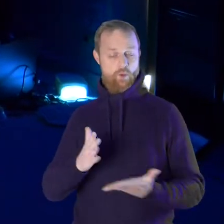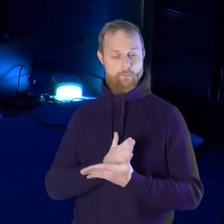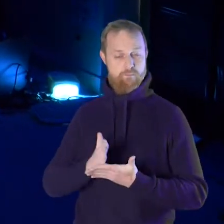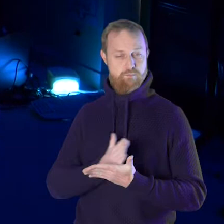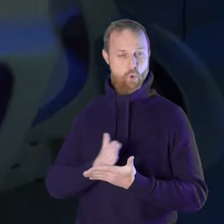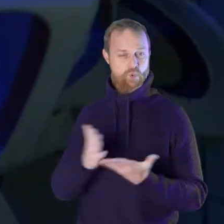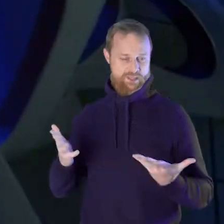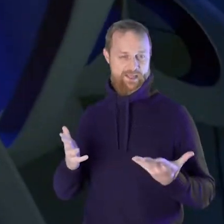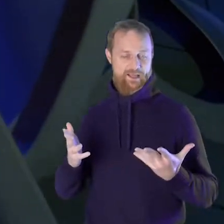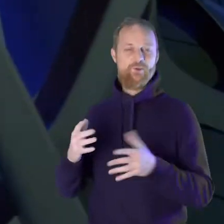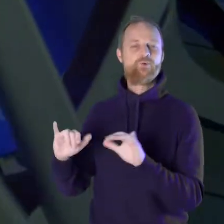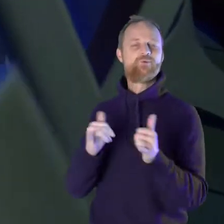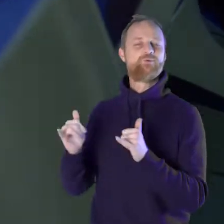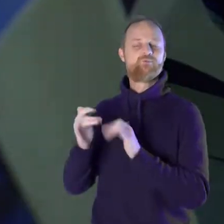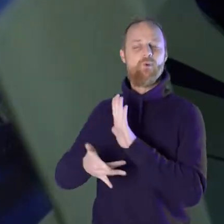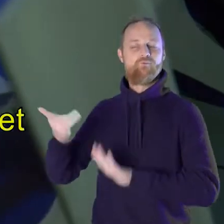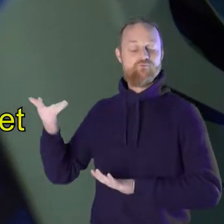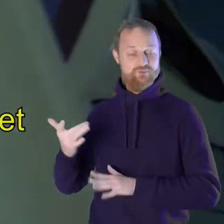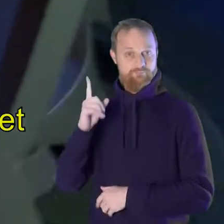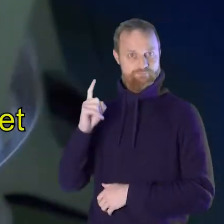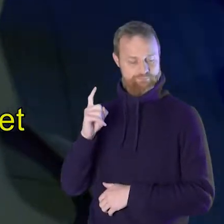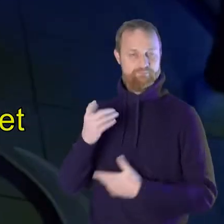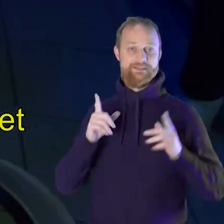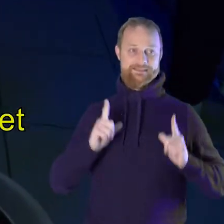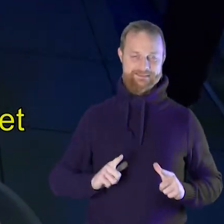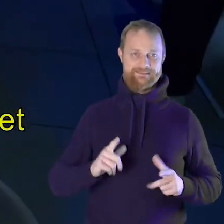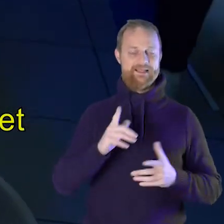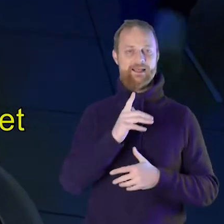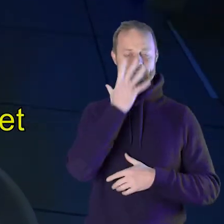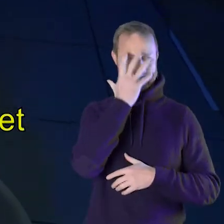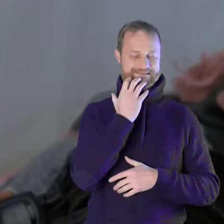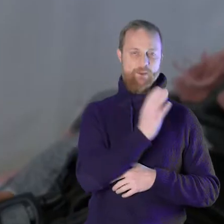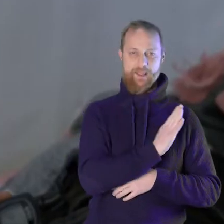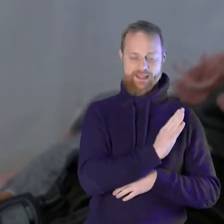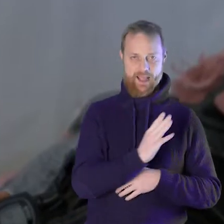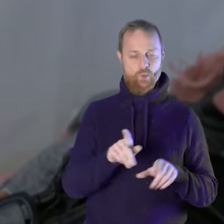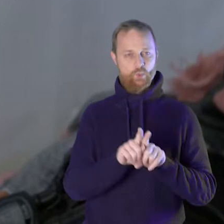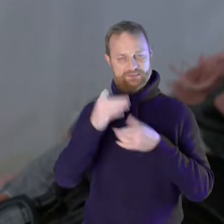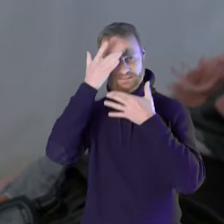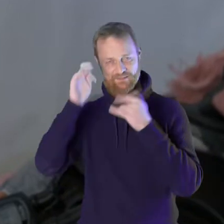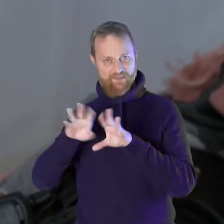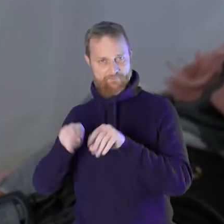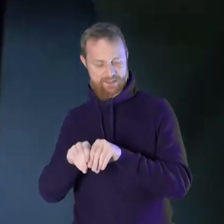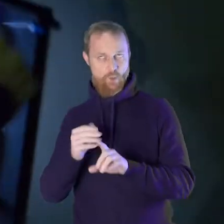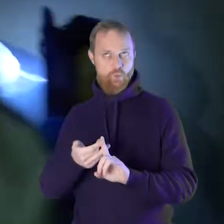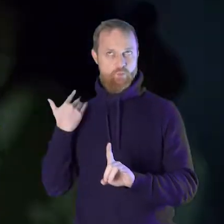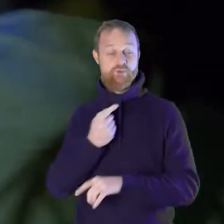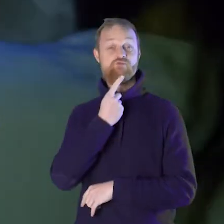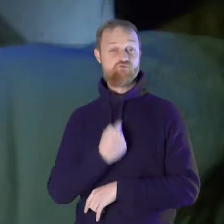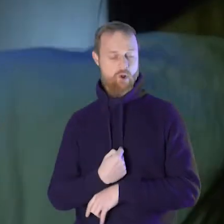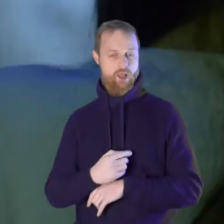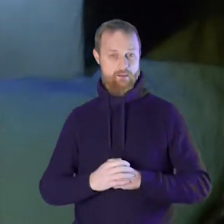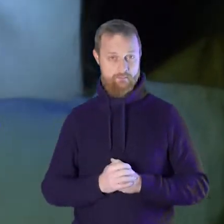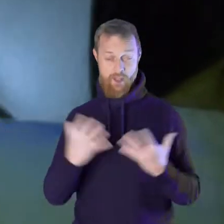Travaillé sur le projet de l'Escape Game avec le lycée Tristan Bernard et le lycée Sainte Famille depuis le mois de juin. On a monté